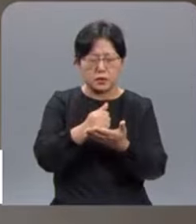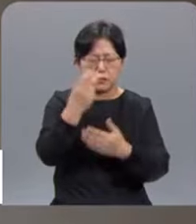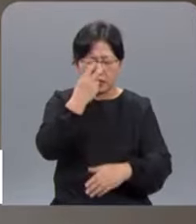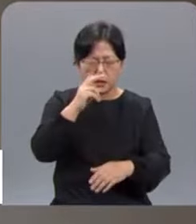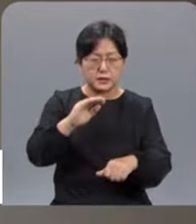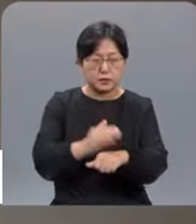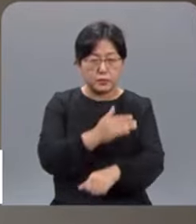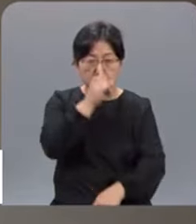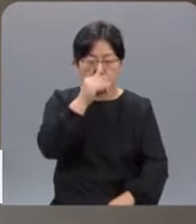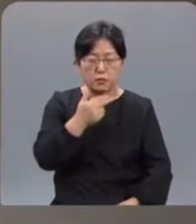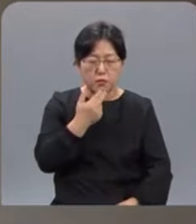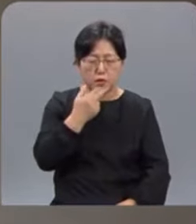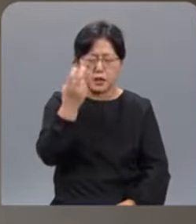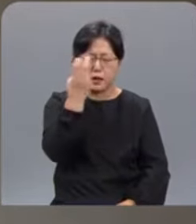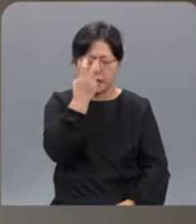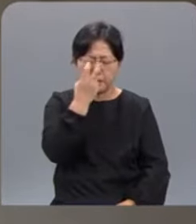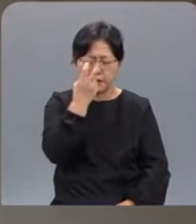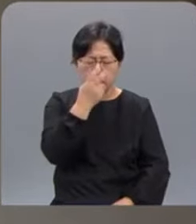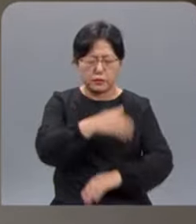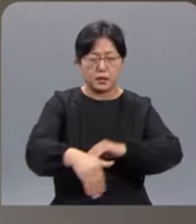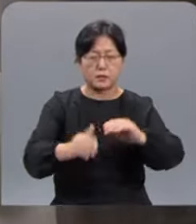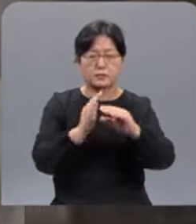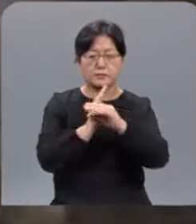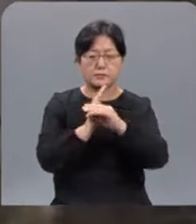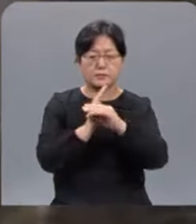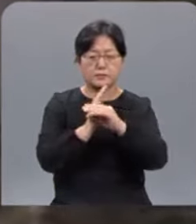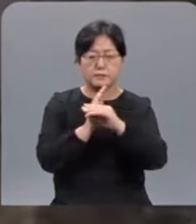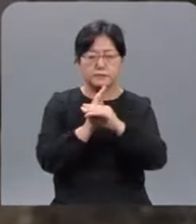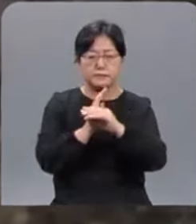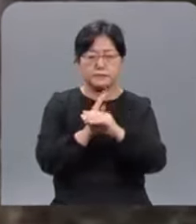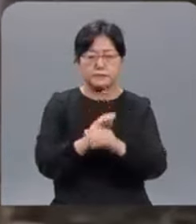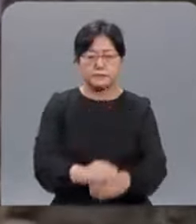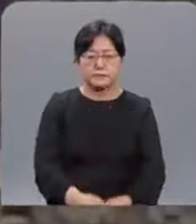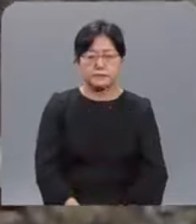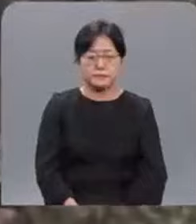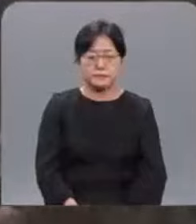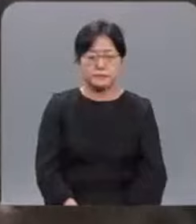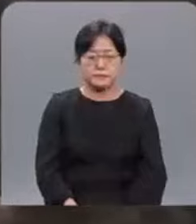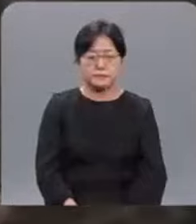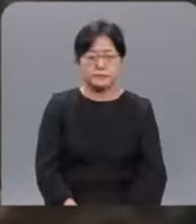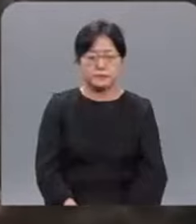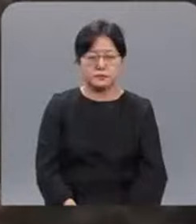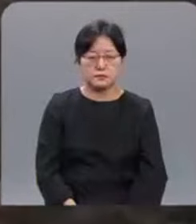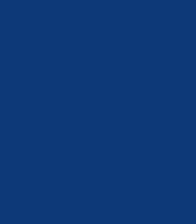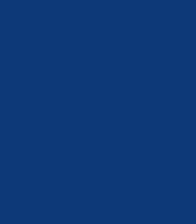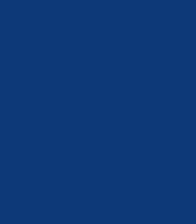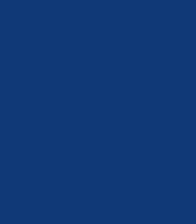없었는지 감찰 조사에 착수할 예정입니다 KBS 뉴스 김혜린